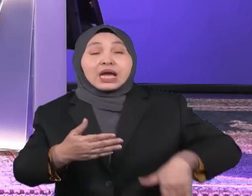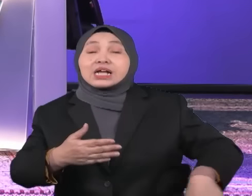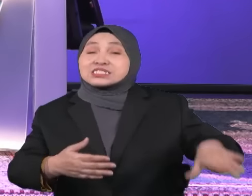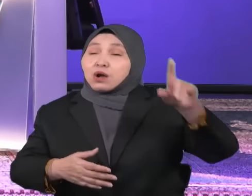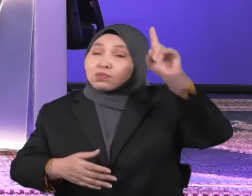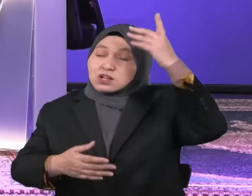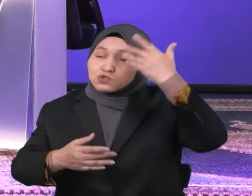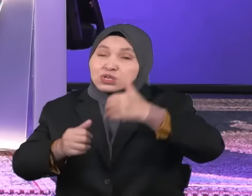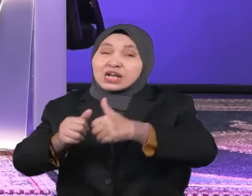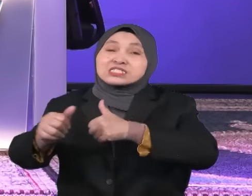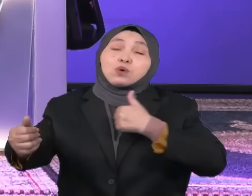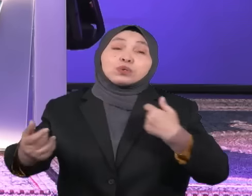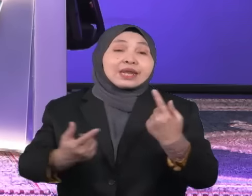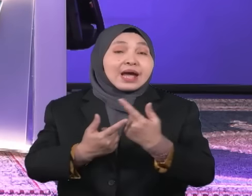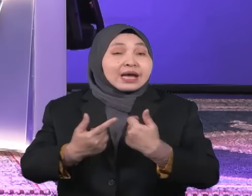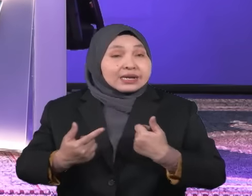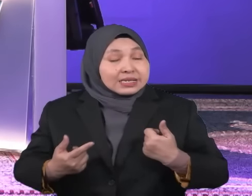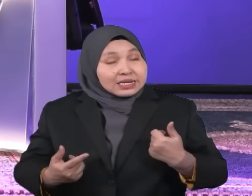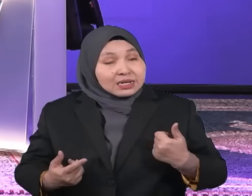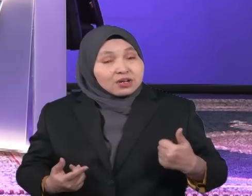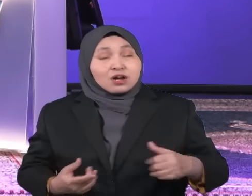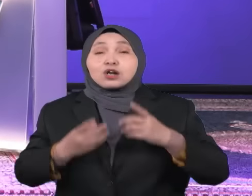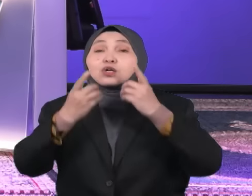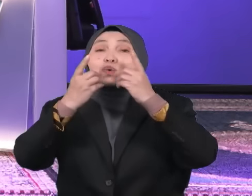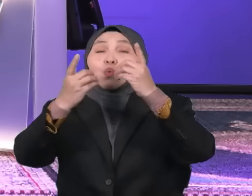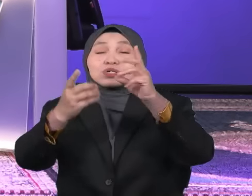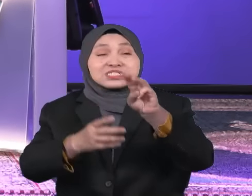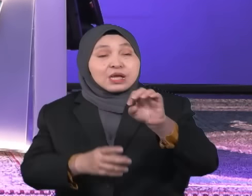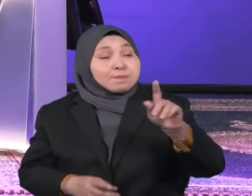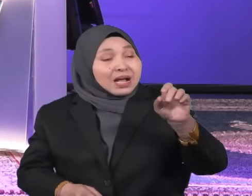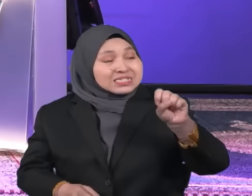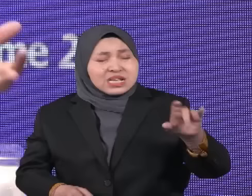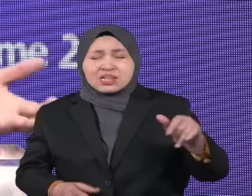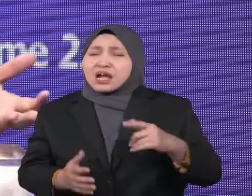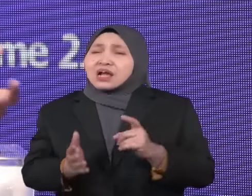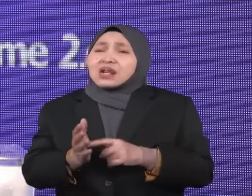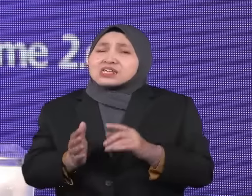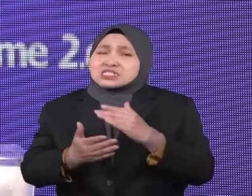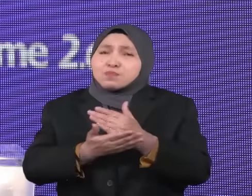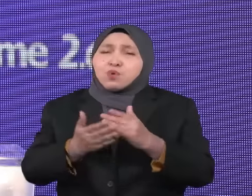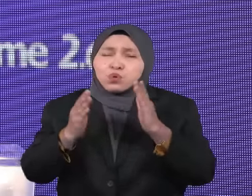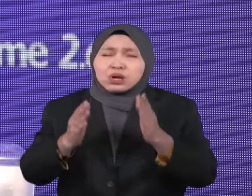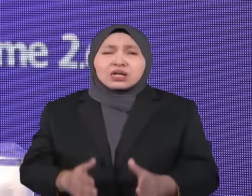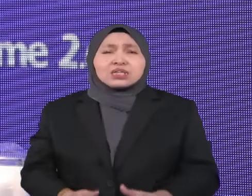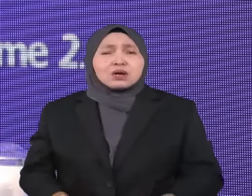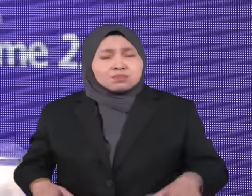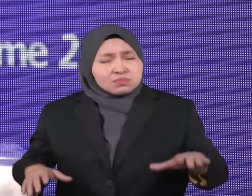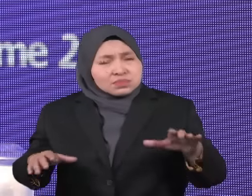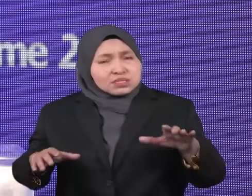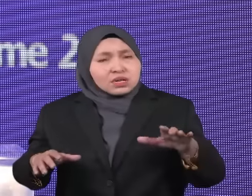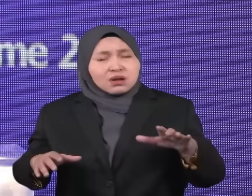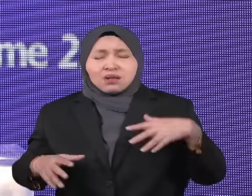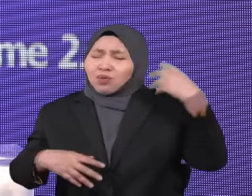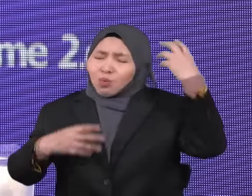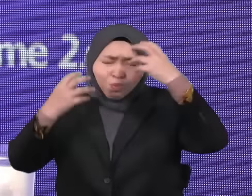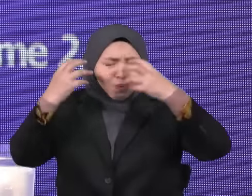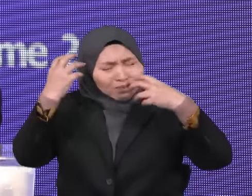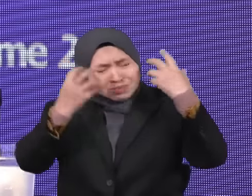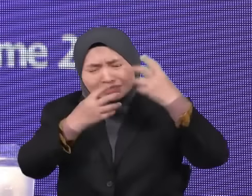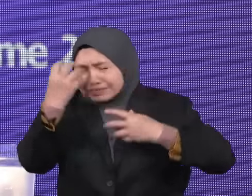dah menjauhkan kita daripada dosa maksiat yang kadang-kadang bagi setengah orang dia, apa istilahnya, dia berserabut, ya,